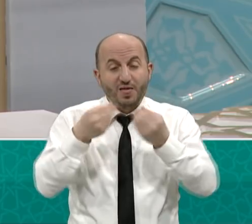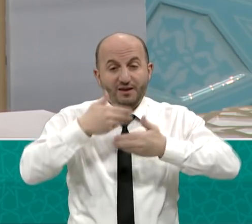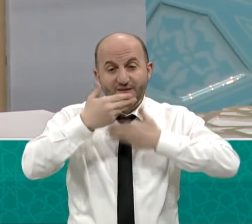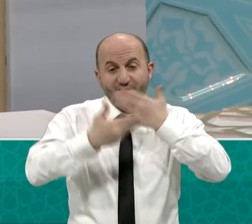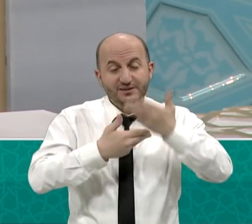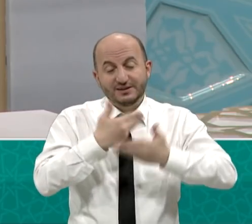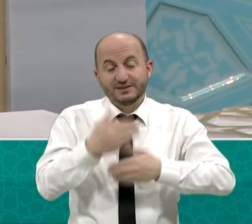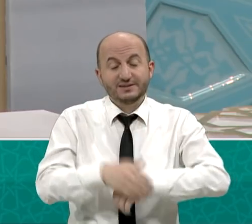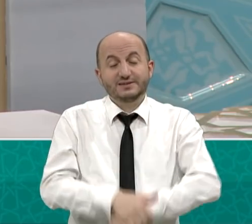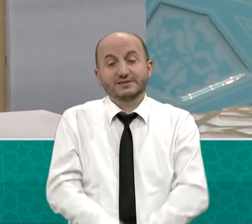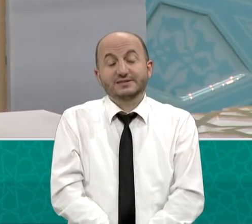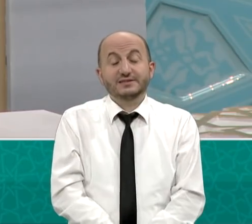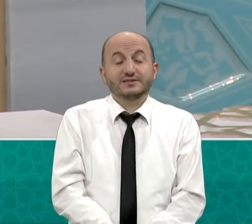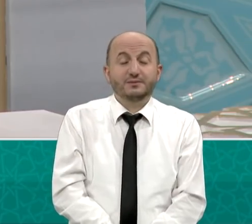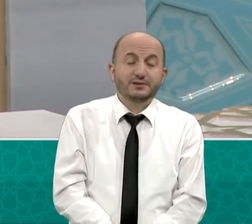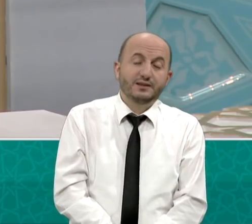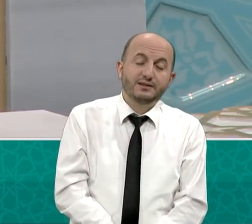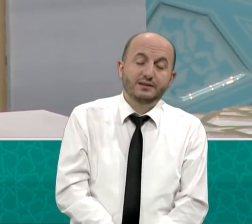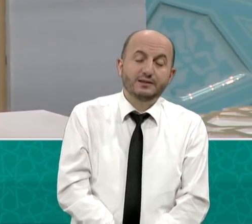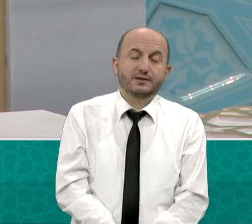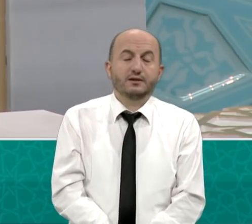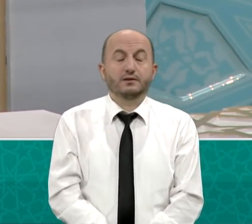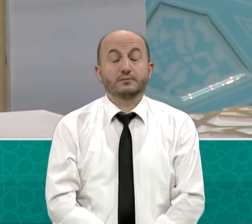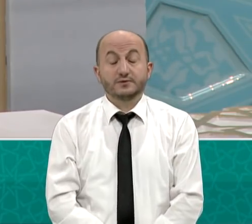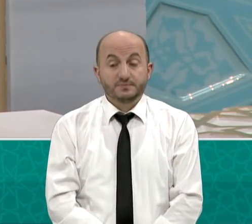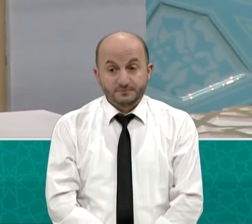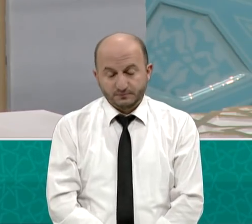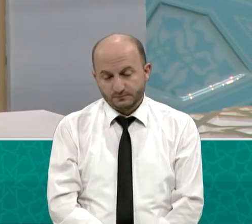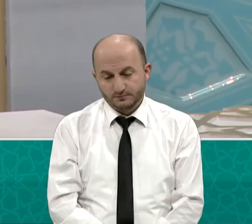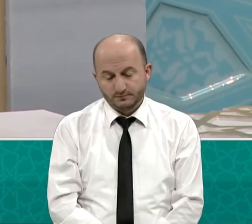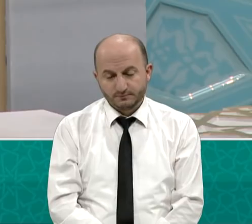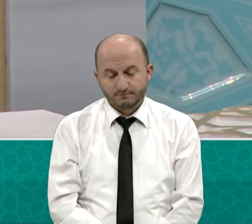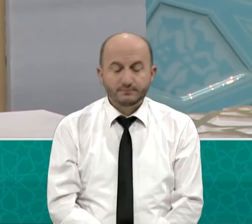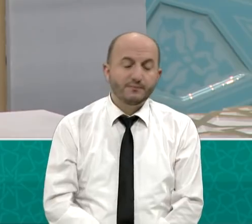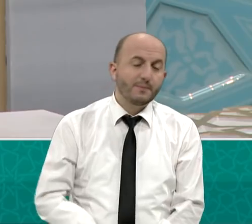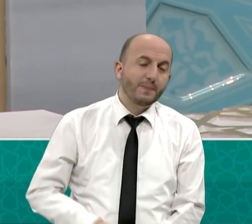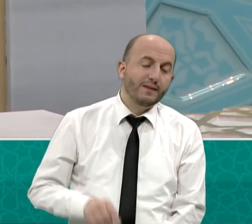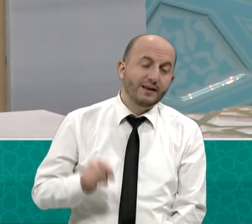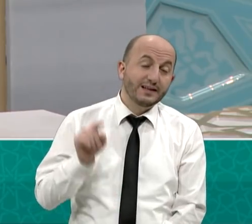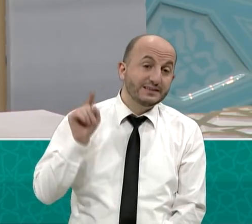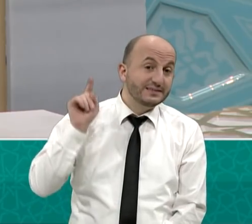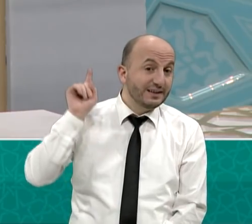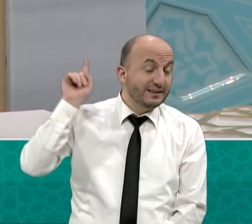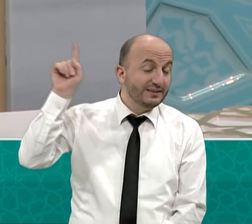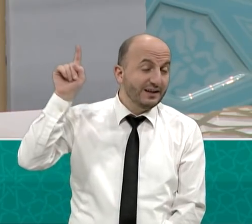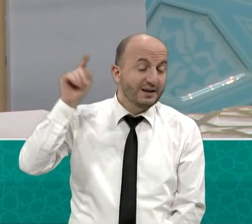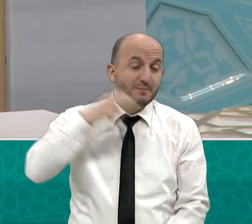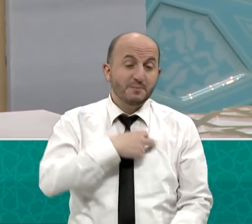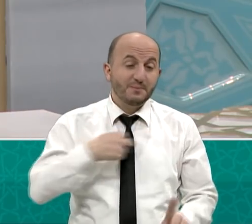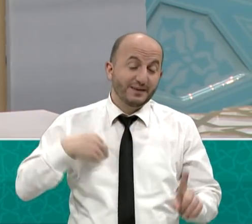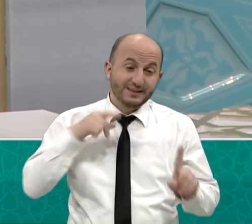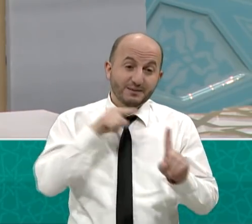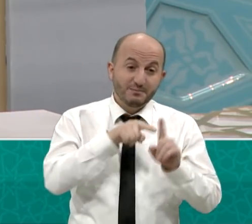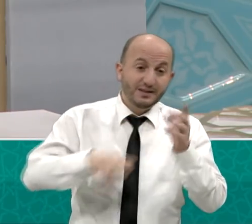وَمَا اَرْسَلْنَاكَ اِلَّا رَحْمَةً لِلْعَالَمِينَ Biz seni alemlere rahmet olarak gönderdik